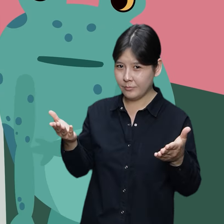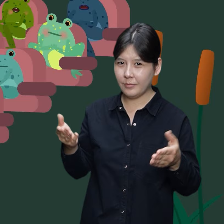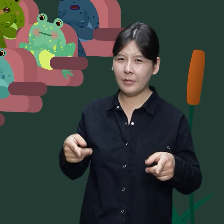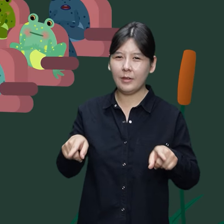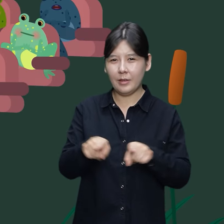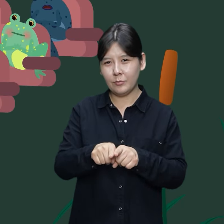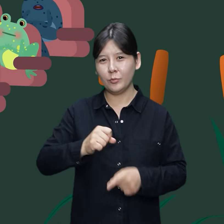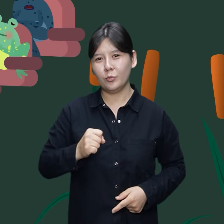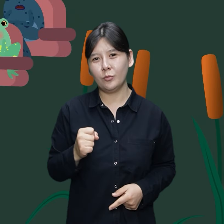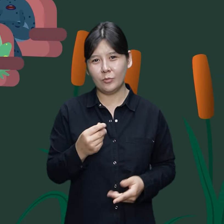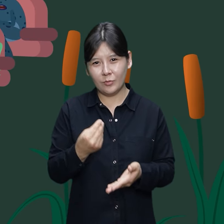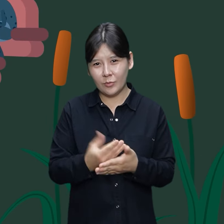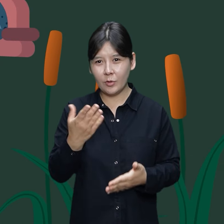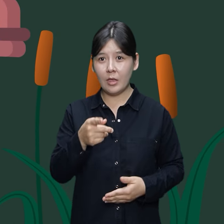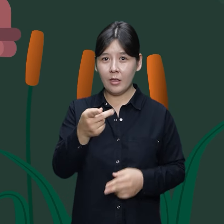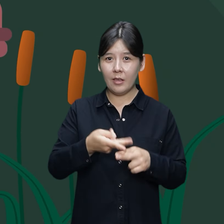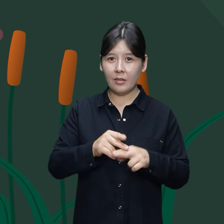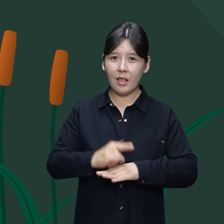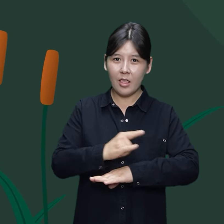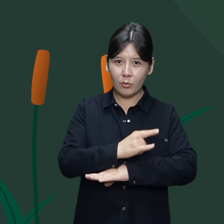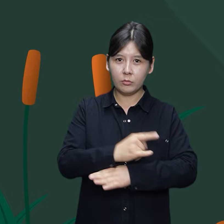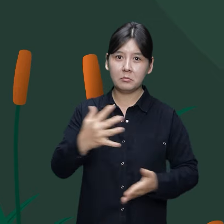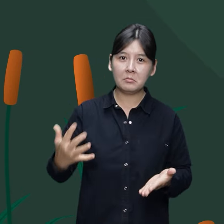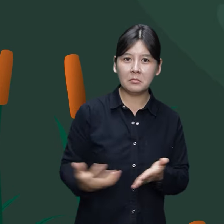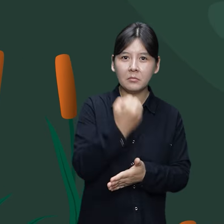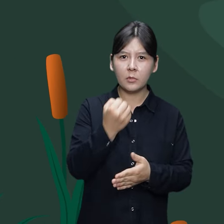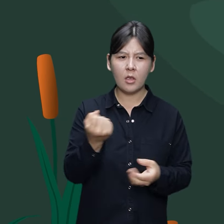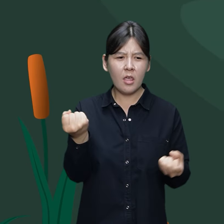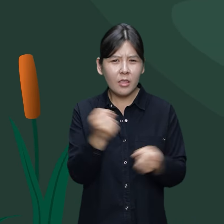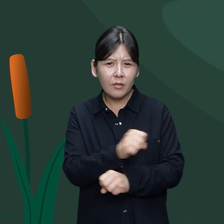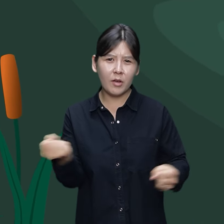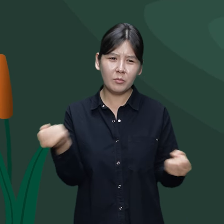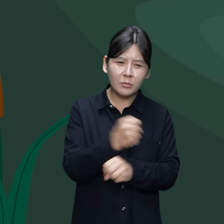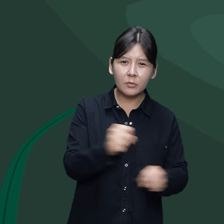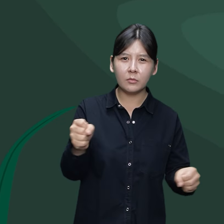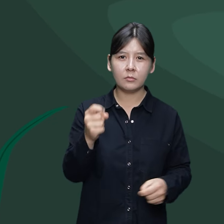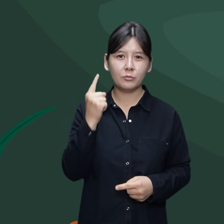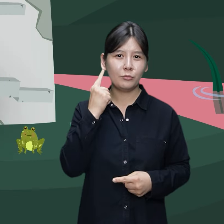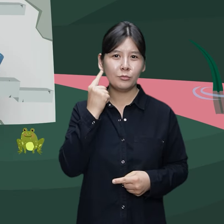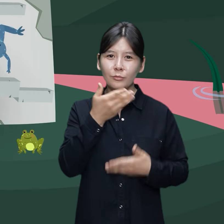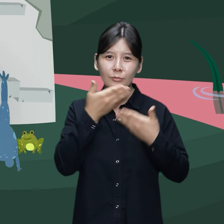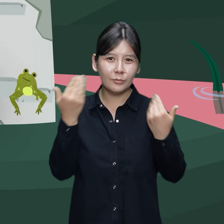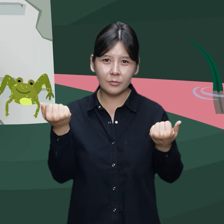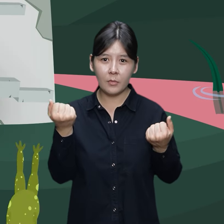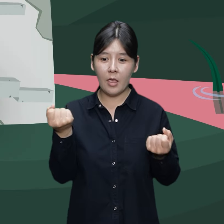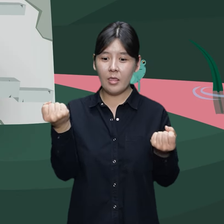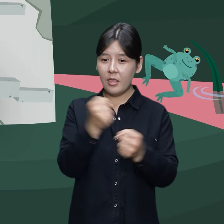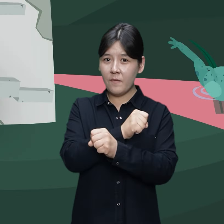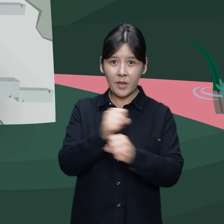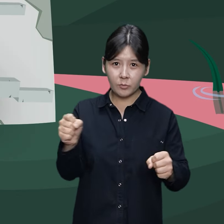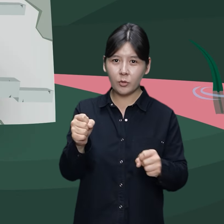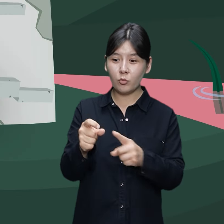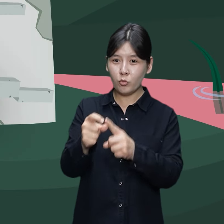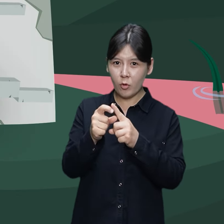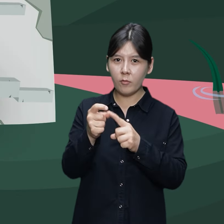берді. Замандар, бұл біздің күшінеке джен үчі бақауыз, мүмкінемес екенін ұққан жоқ. Мүмкінемес деген